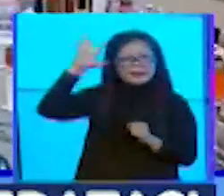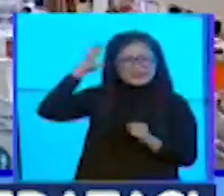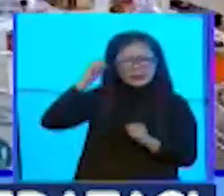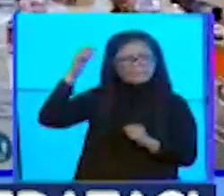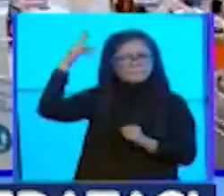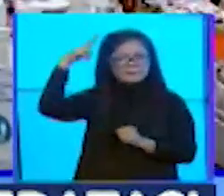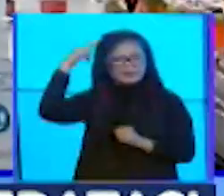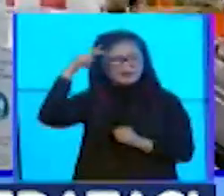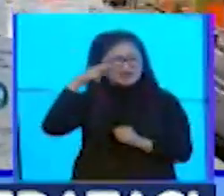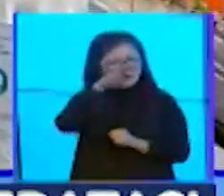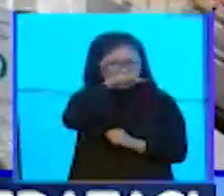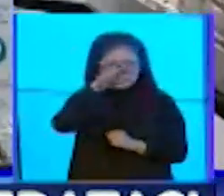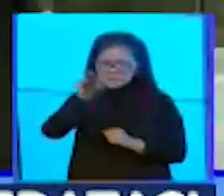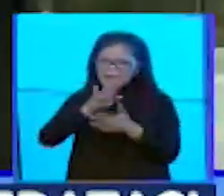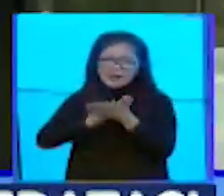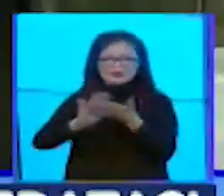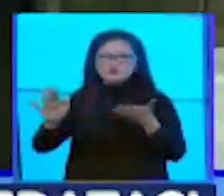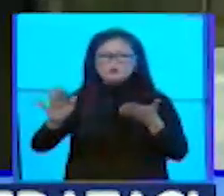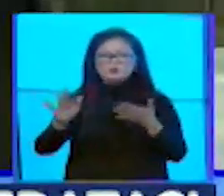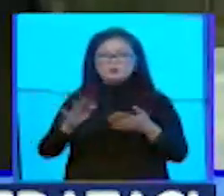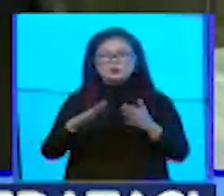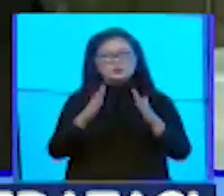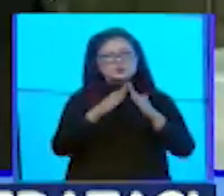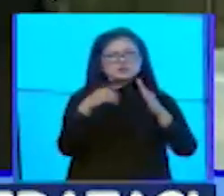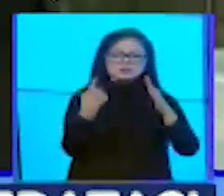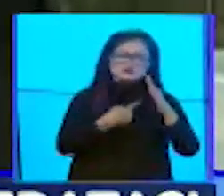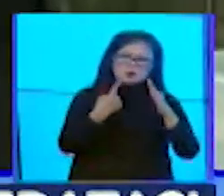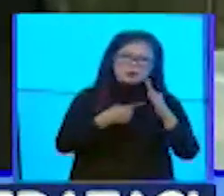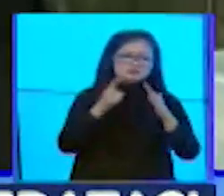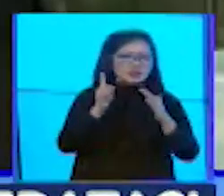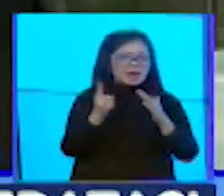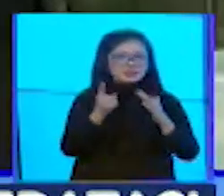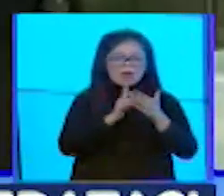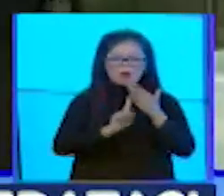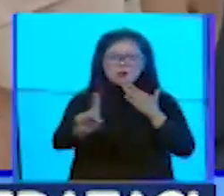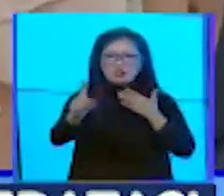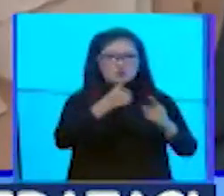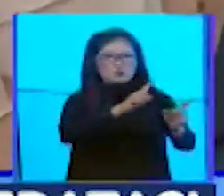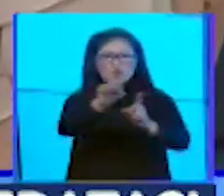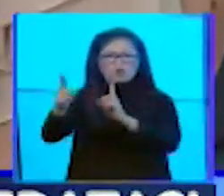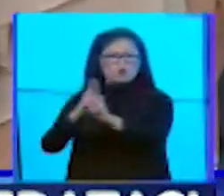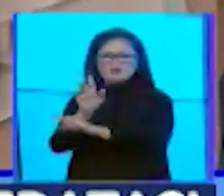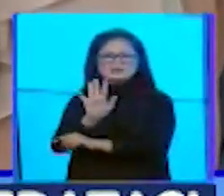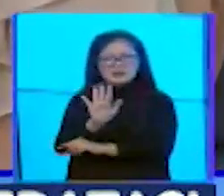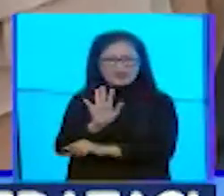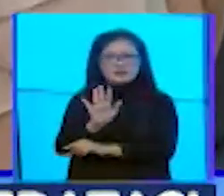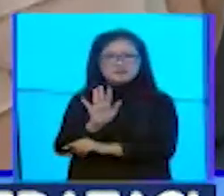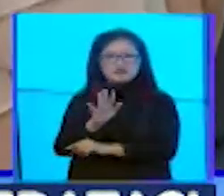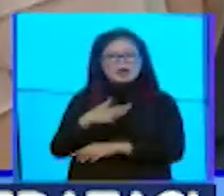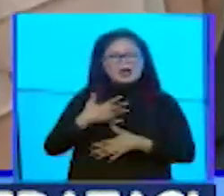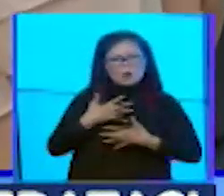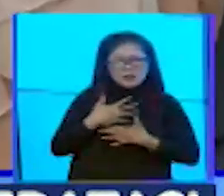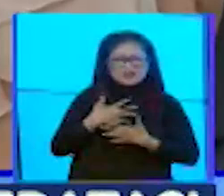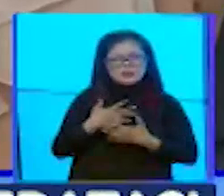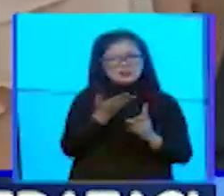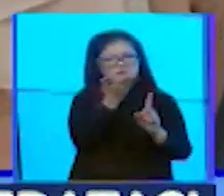ini supaya ini mereka tidak berkeliaran. Nah, yang dikhawatirkan adalah mereka berkeliaran ke tempat-tempat fasilitas yang belum